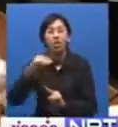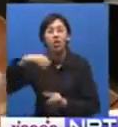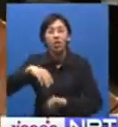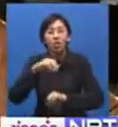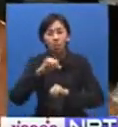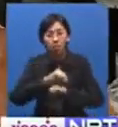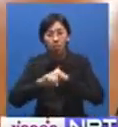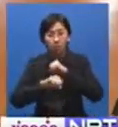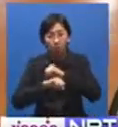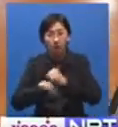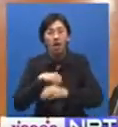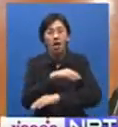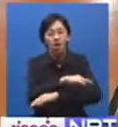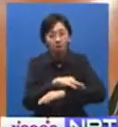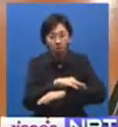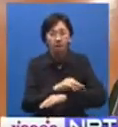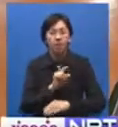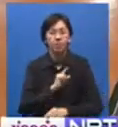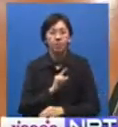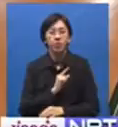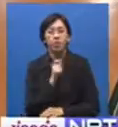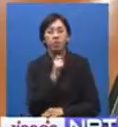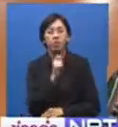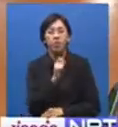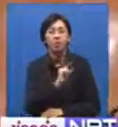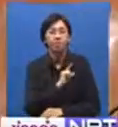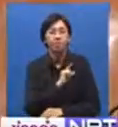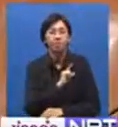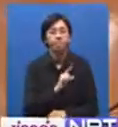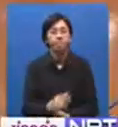และผังเมืองจะเป็นผู้ให้รายละเอียดในเรื่องนี้